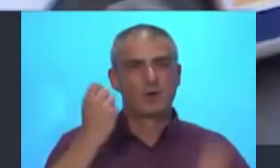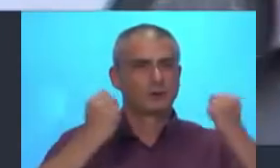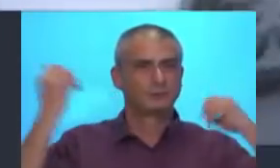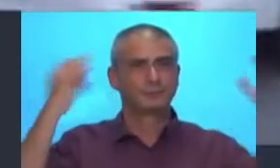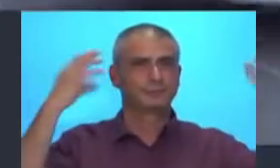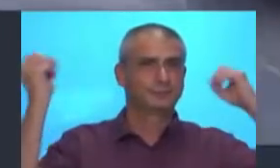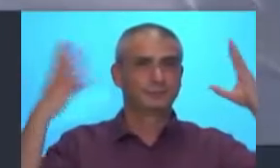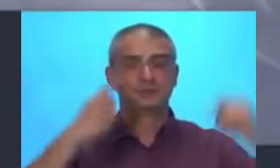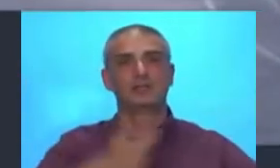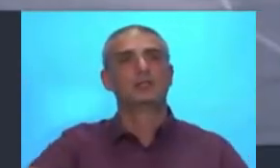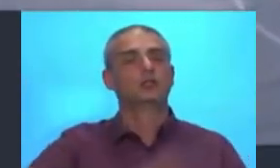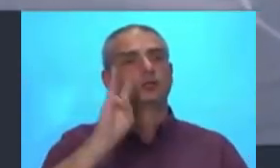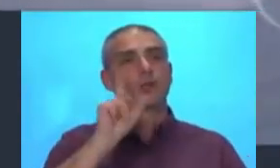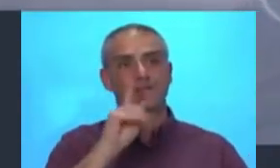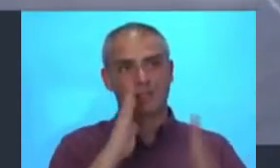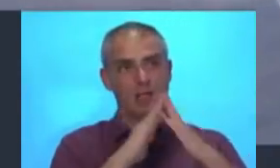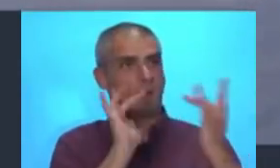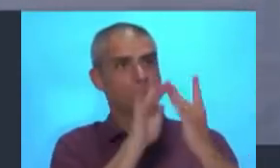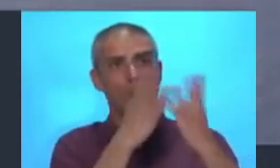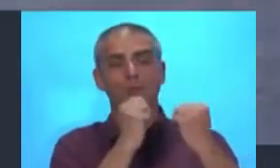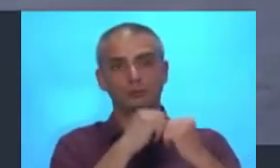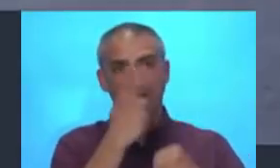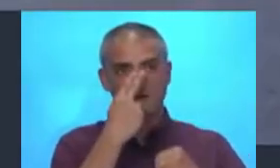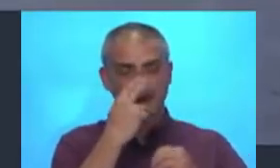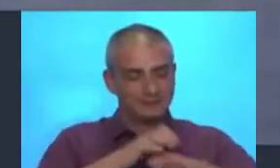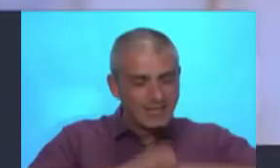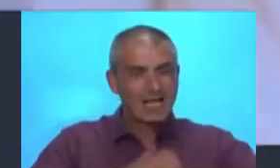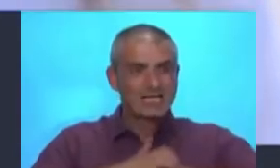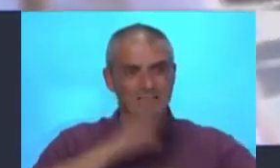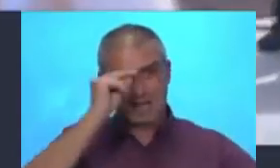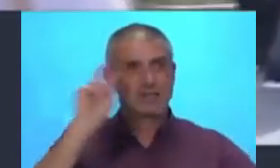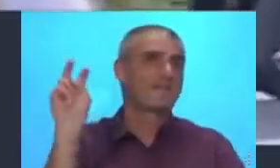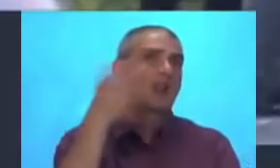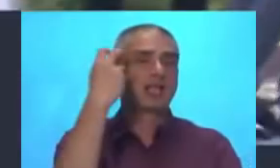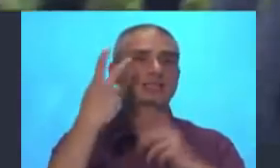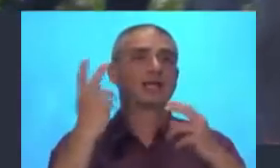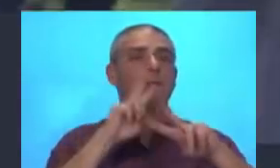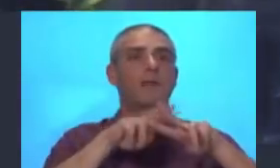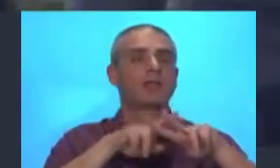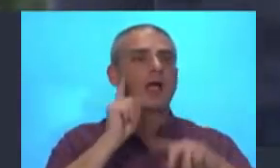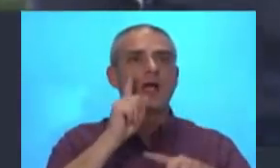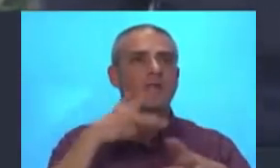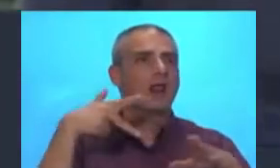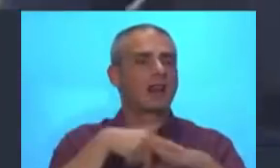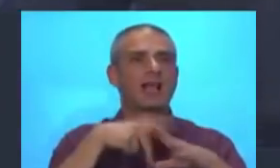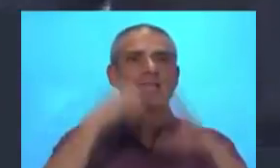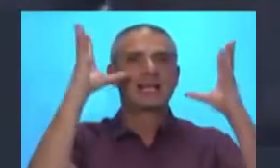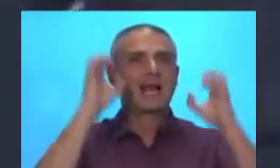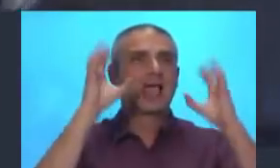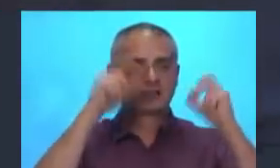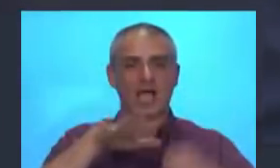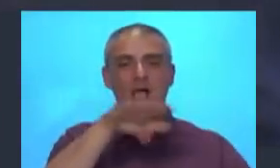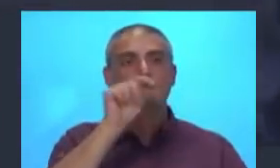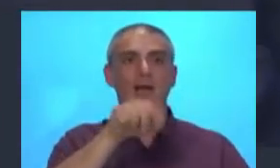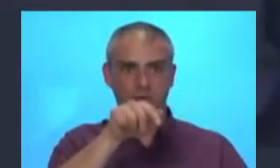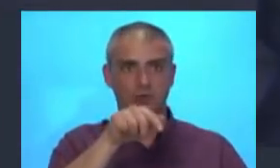שמעון וקנין מתגורר מול בית המשפחה, הוא ניסה להחיות את הילד ולהזעיק את מד"א, אבל שיבושי הקליטה הסלולרית באזור הזה